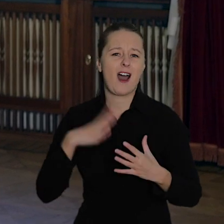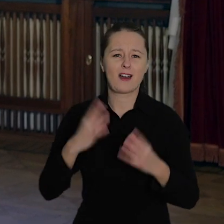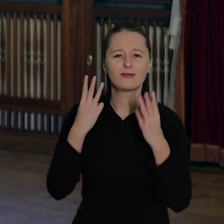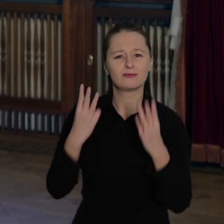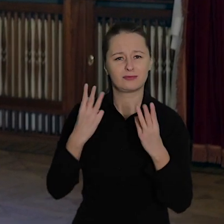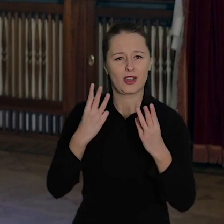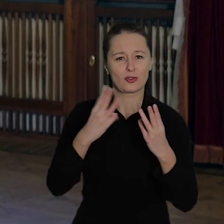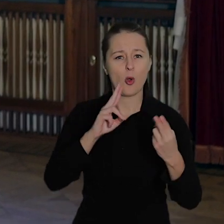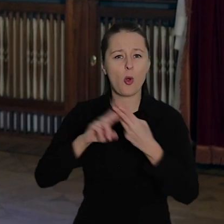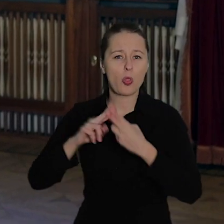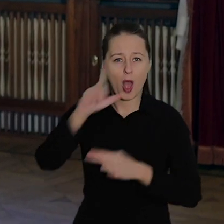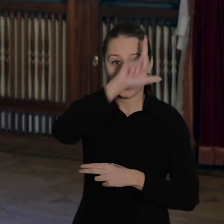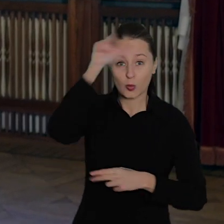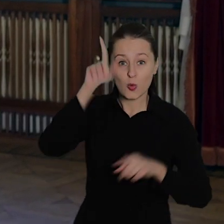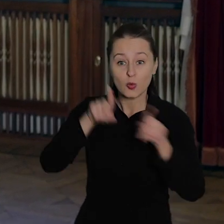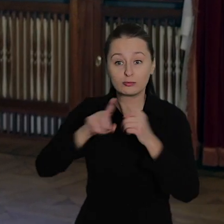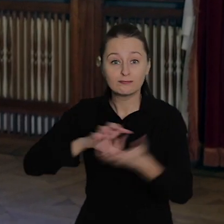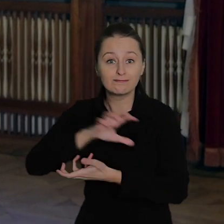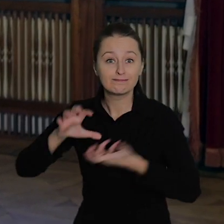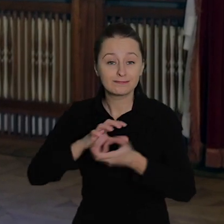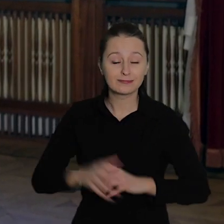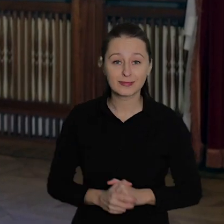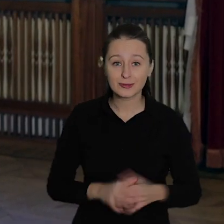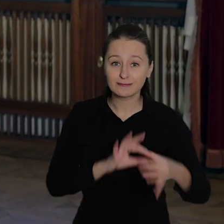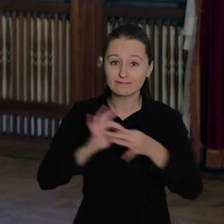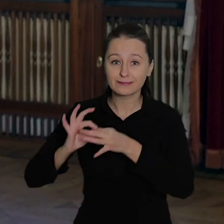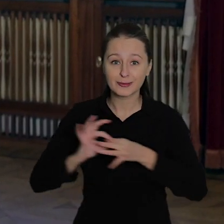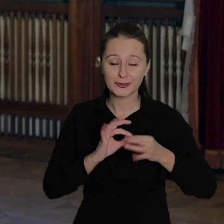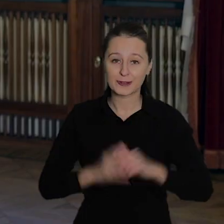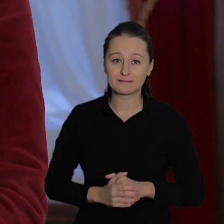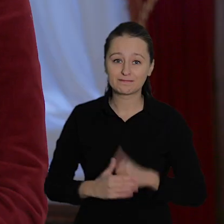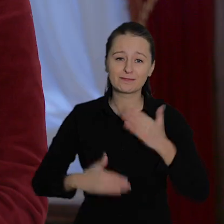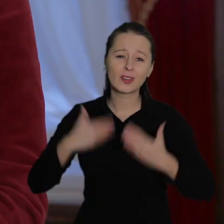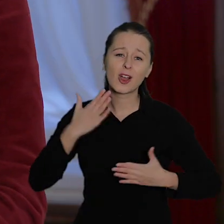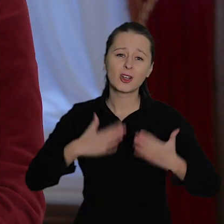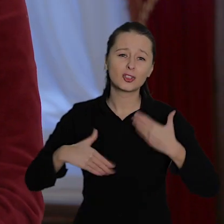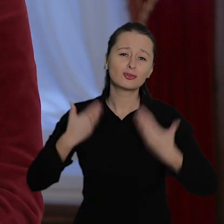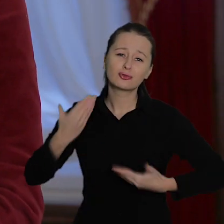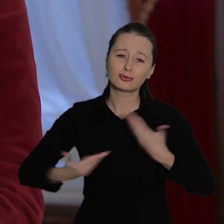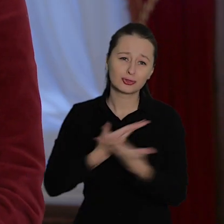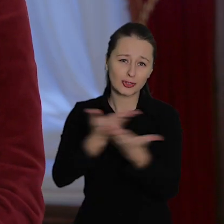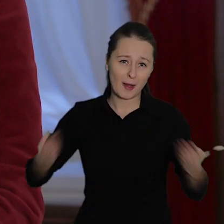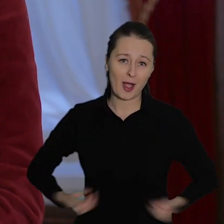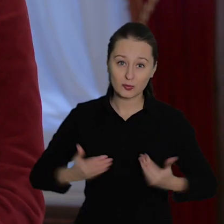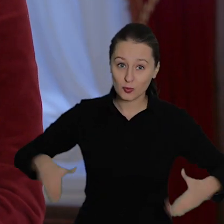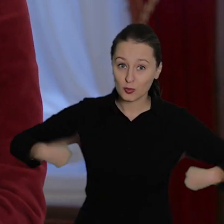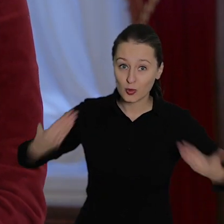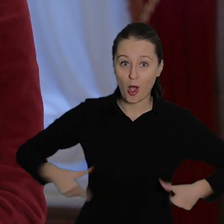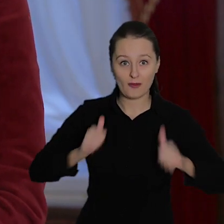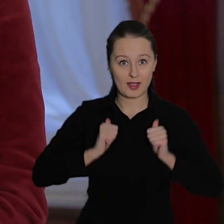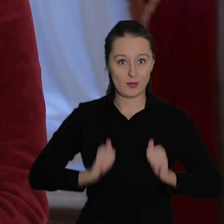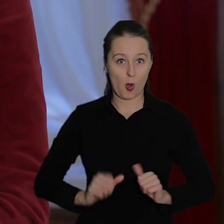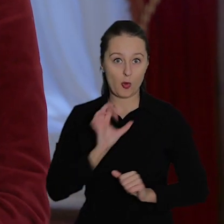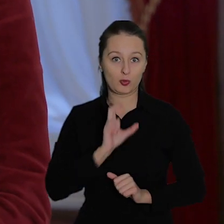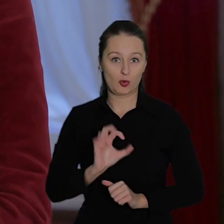dostrzegać pełnię wartości płynącej z kontaktów z ludźmi i światem. Życzę Państwu zdrowia,